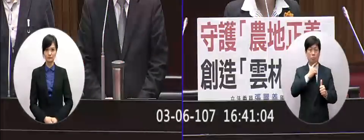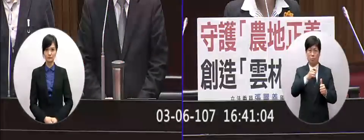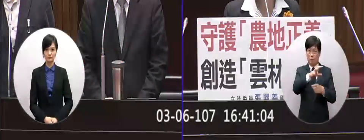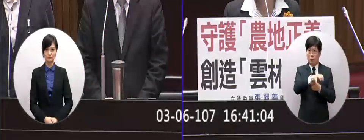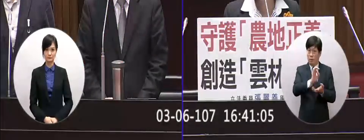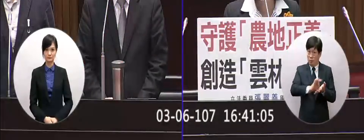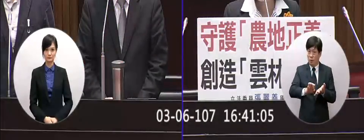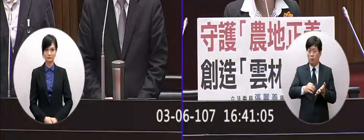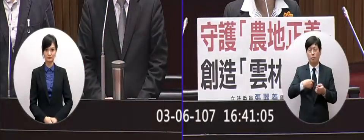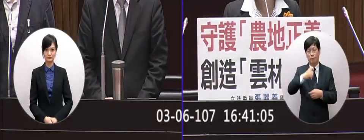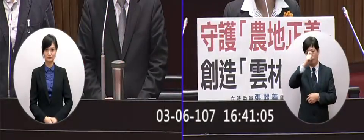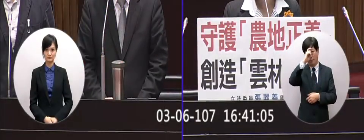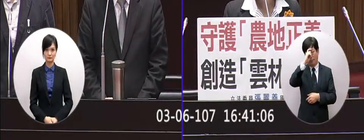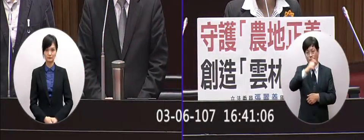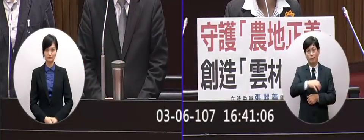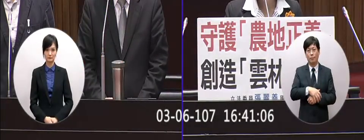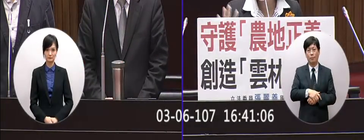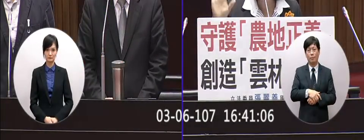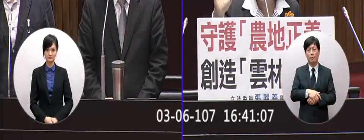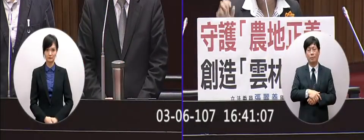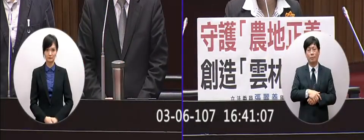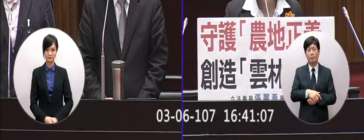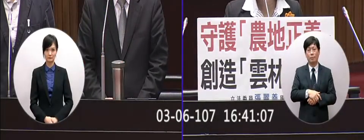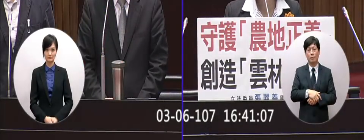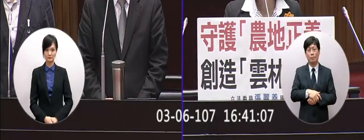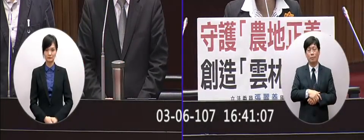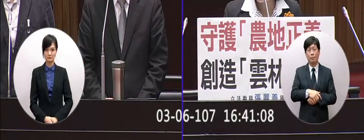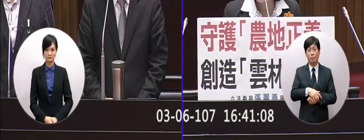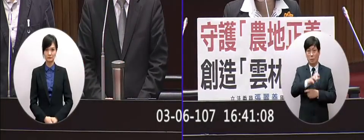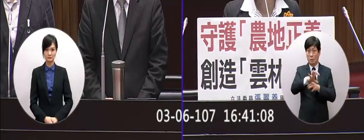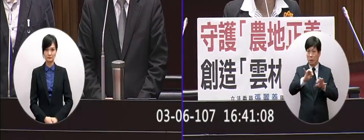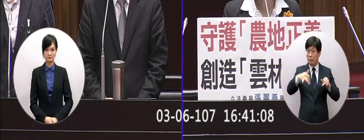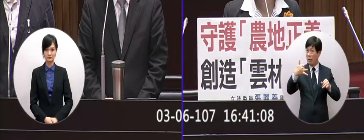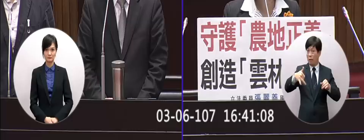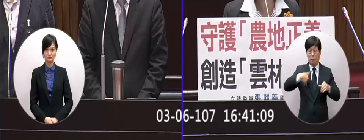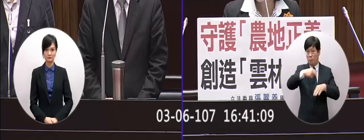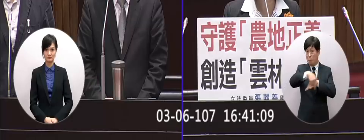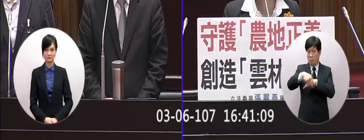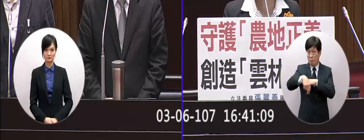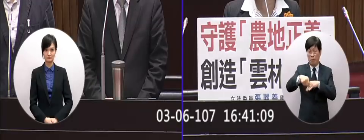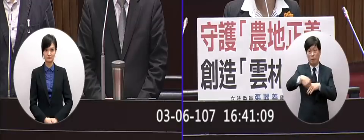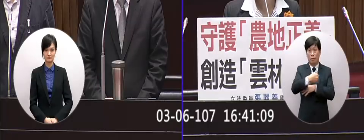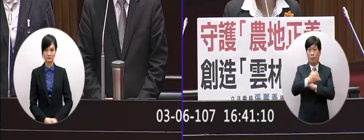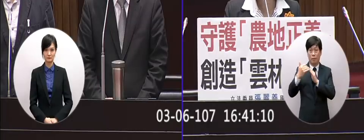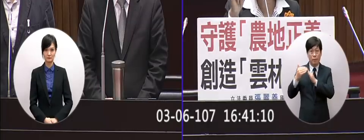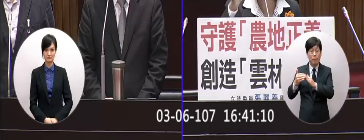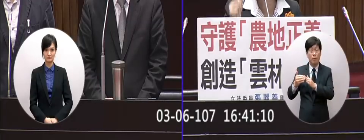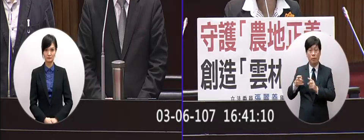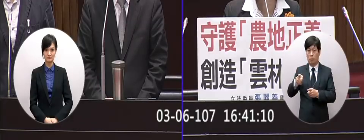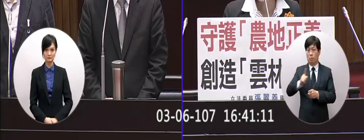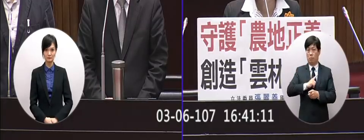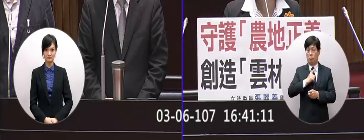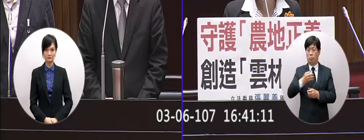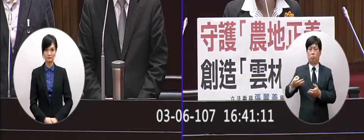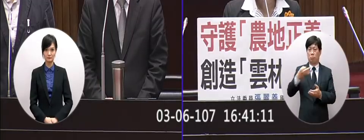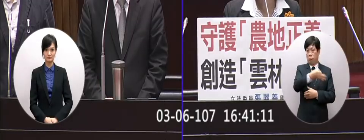用，我就希望没有农地规划的这些县市，他必须要缴交农